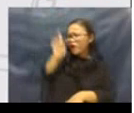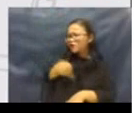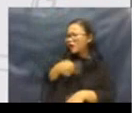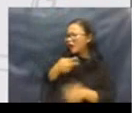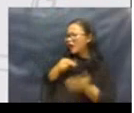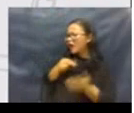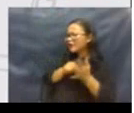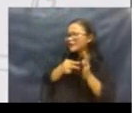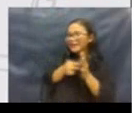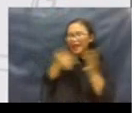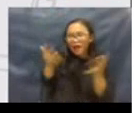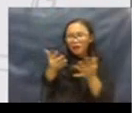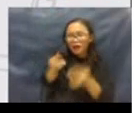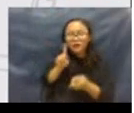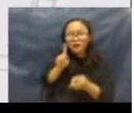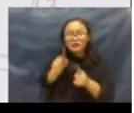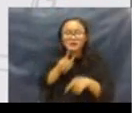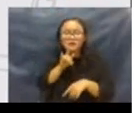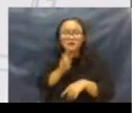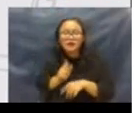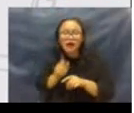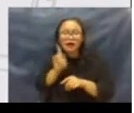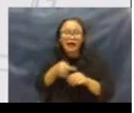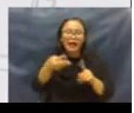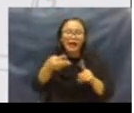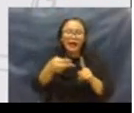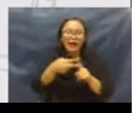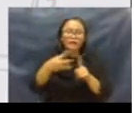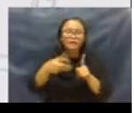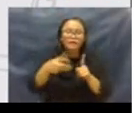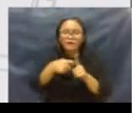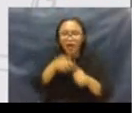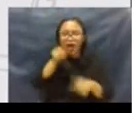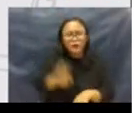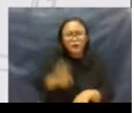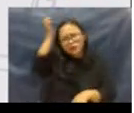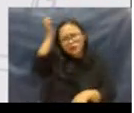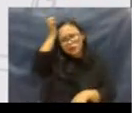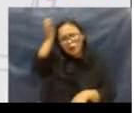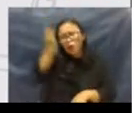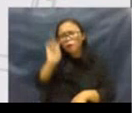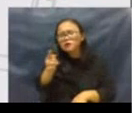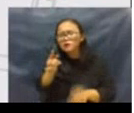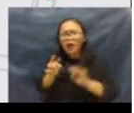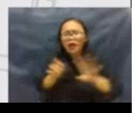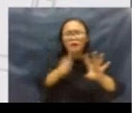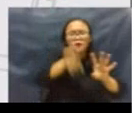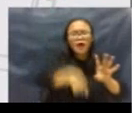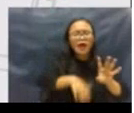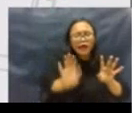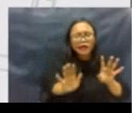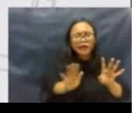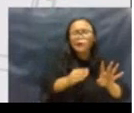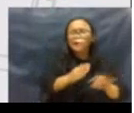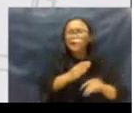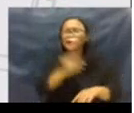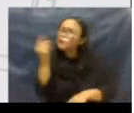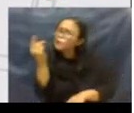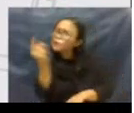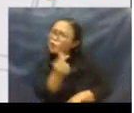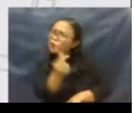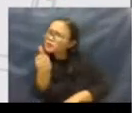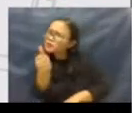membuat efek visual harus menggunakan warna hijau, nggak bisa warna yang lain. Warna biru bisa nggak ya? Warna biru kan dekat sama warna